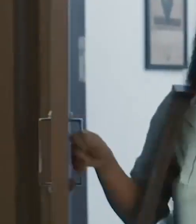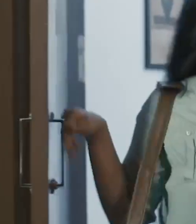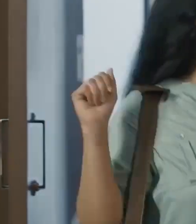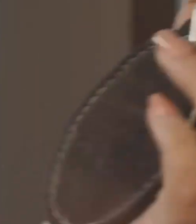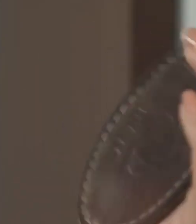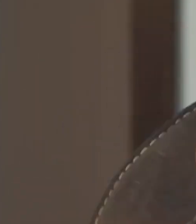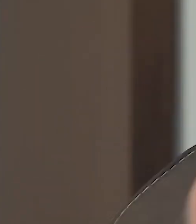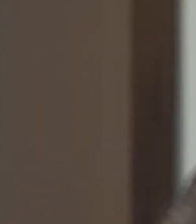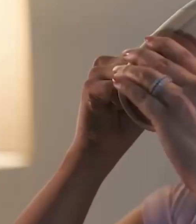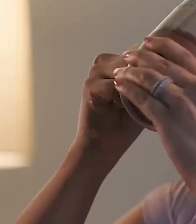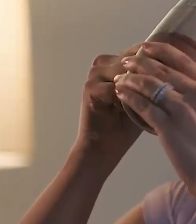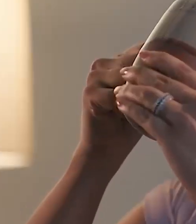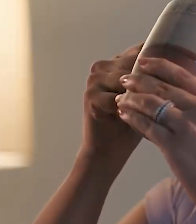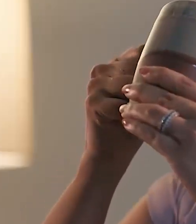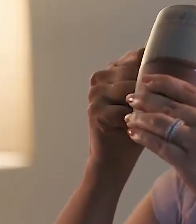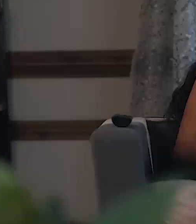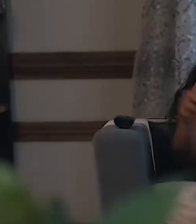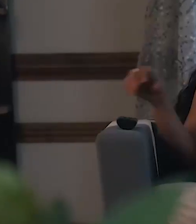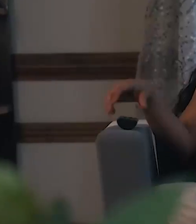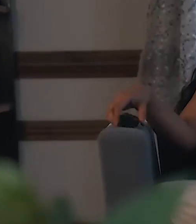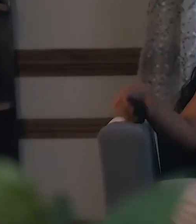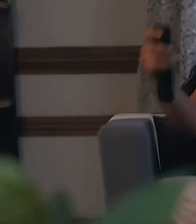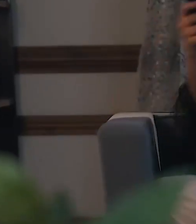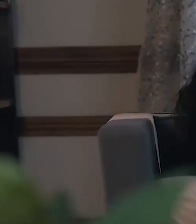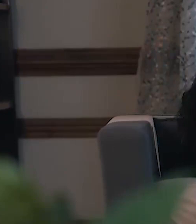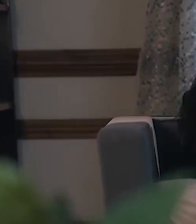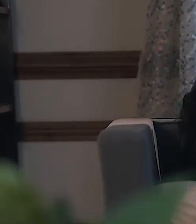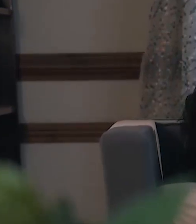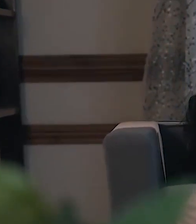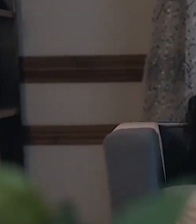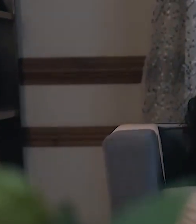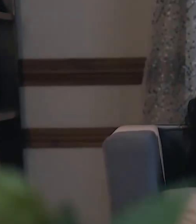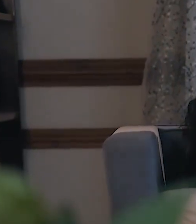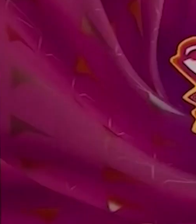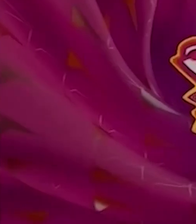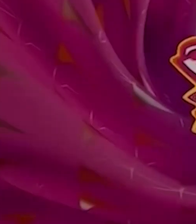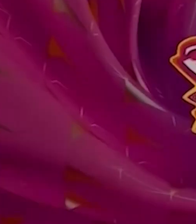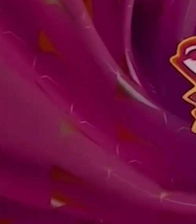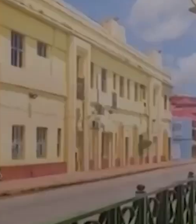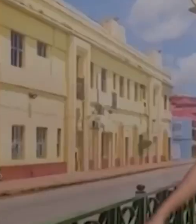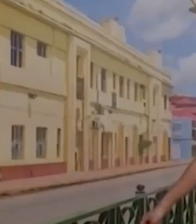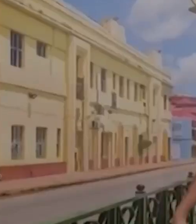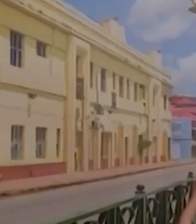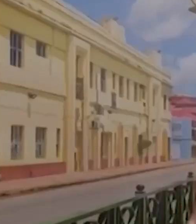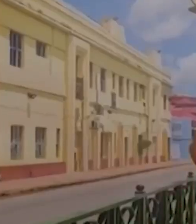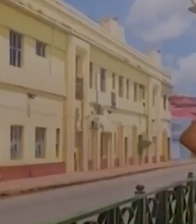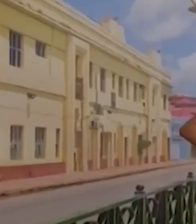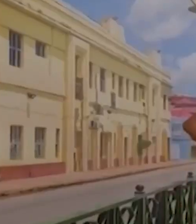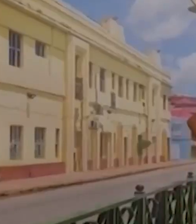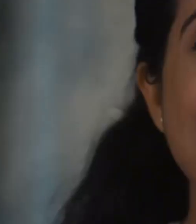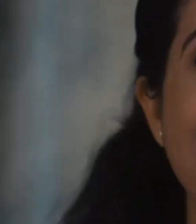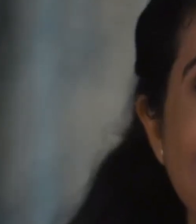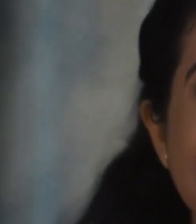ये है इनकी बहू, पूरे दिन ऑफिस की टेंशन हो जाए गॉन जब ये करें अपना फेवरेट शो फ्री टाइम